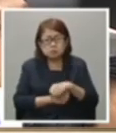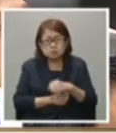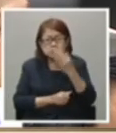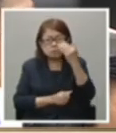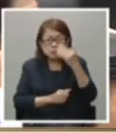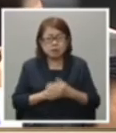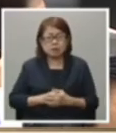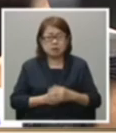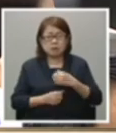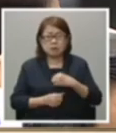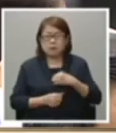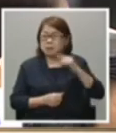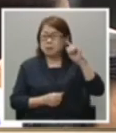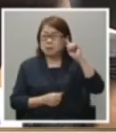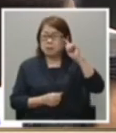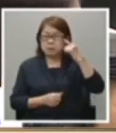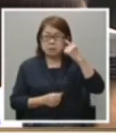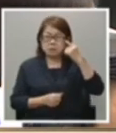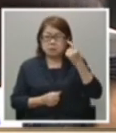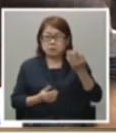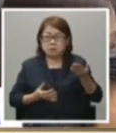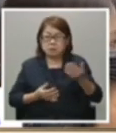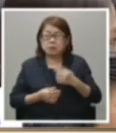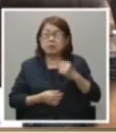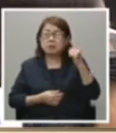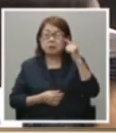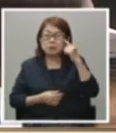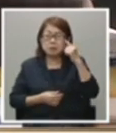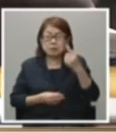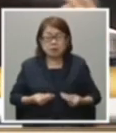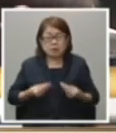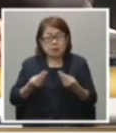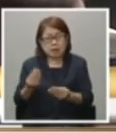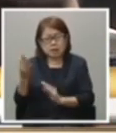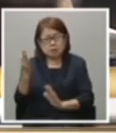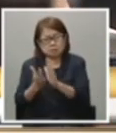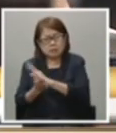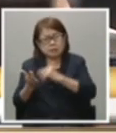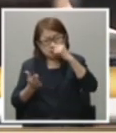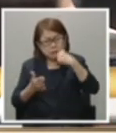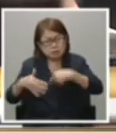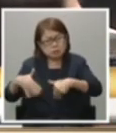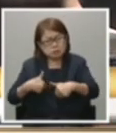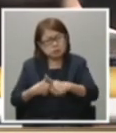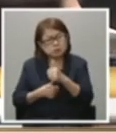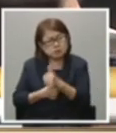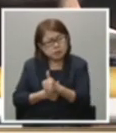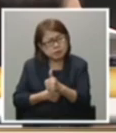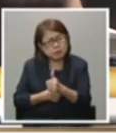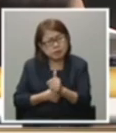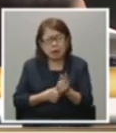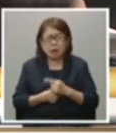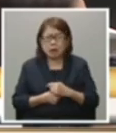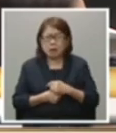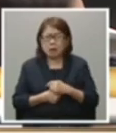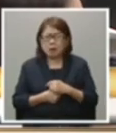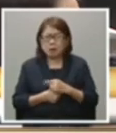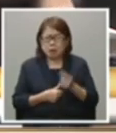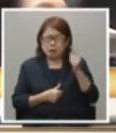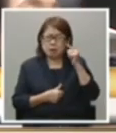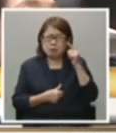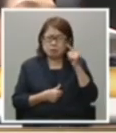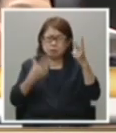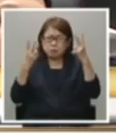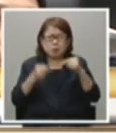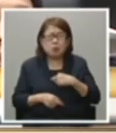ดิฉันไม่รู้นะคะว่าท่านหวังดีกับประเทศจริงๆหรือท่านแกล้งไม่รู้เพราะว่าการที่เอาคน